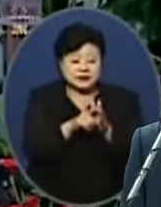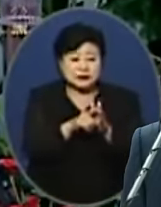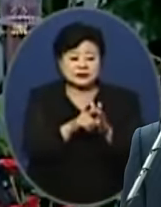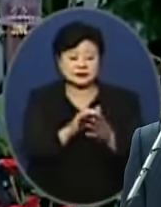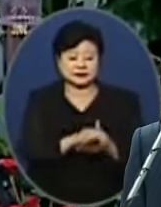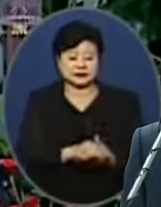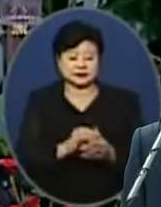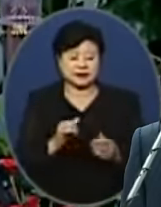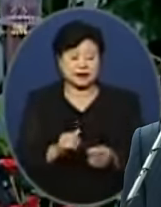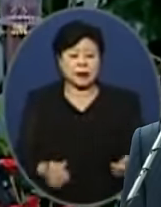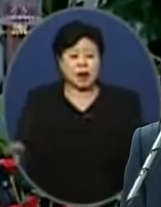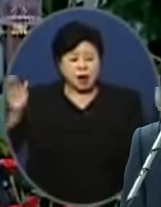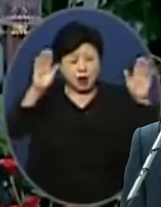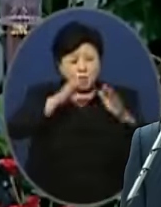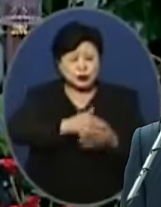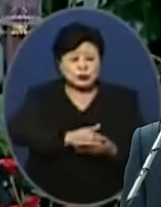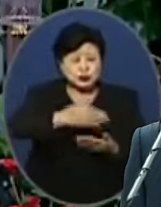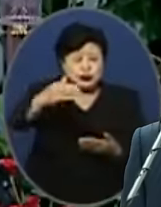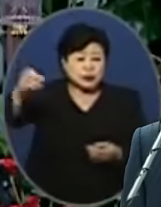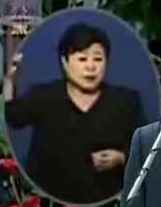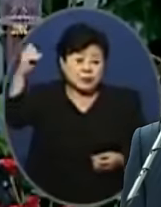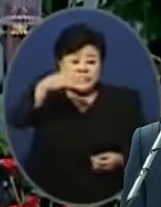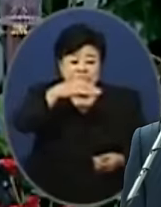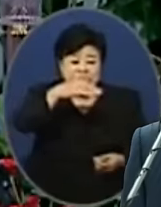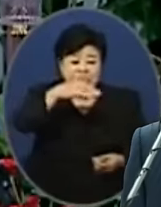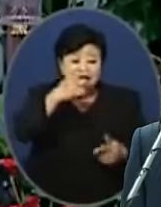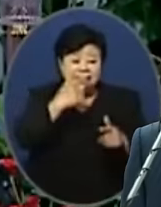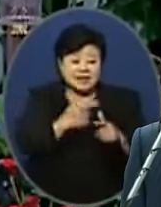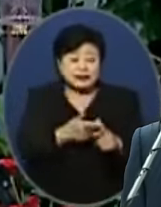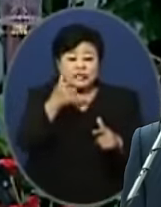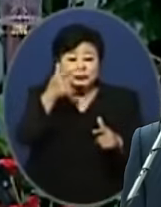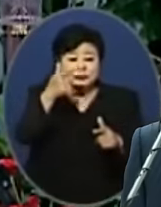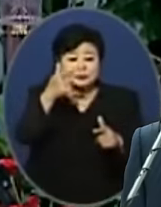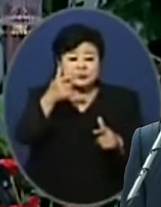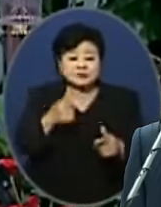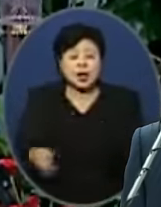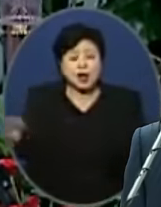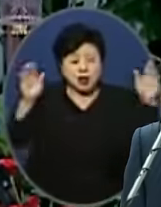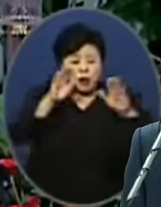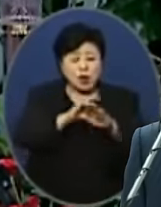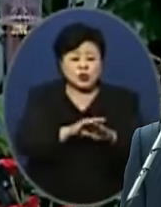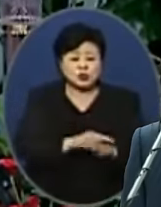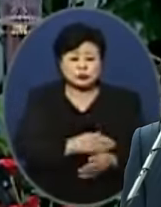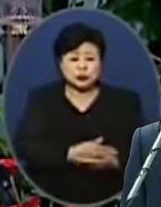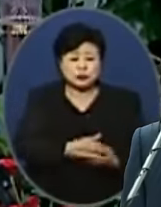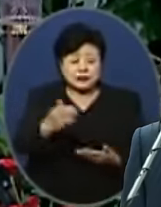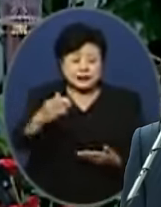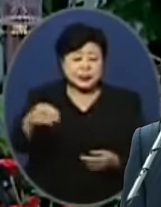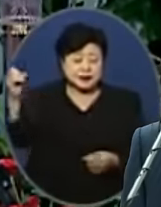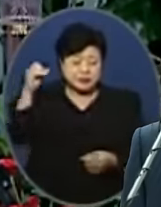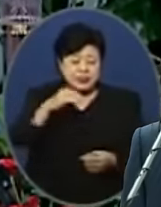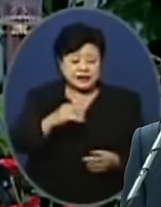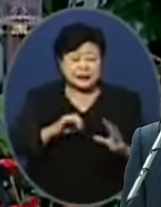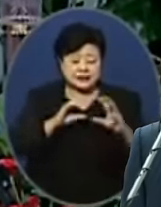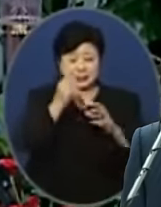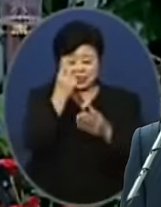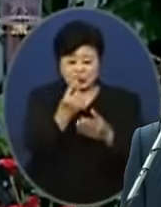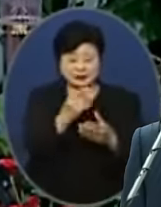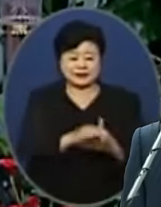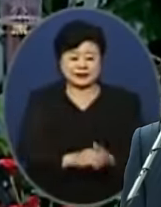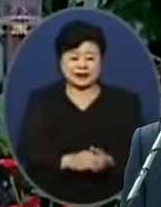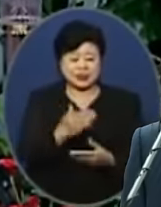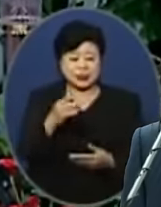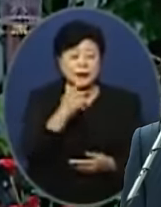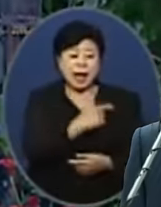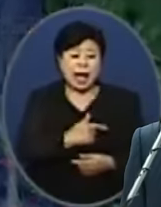어두움을 제하는 것이 빛이므로 예수님은 어두움을 제하는 빛으로 이 세상에 오셨습니다.